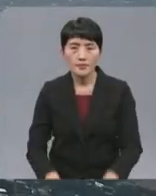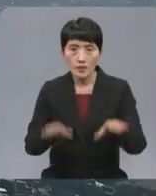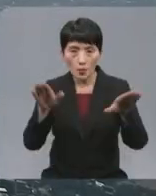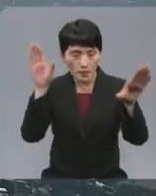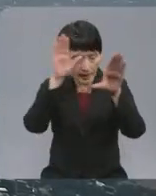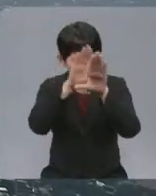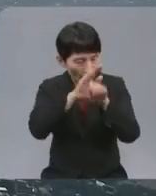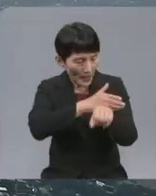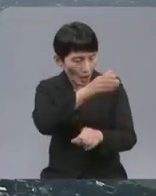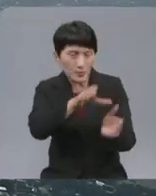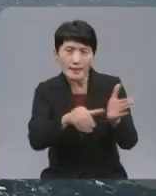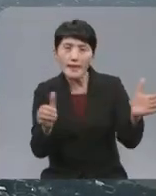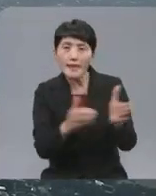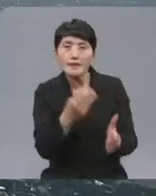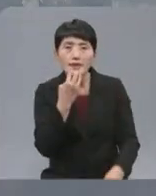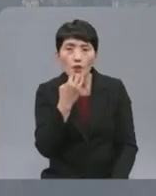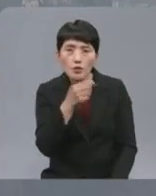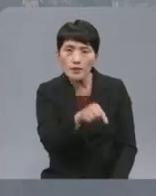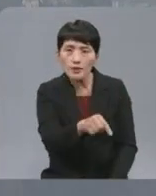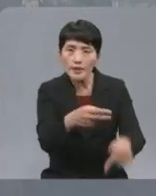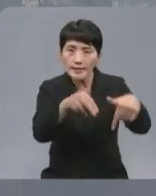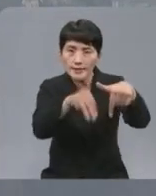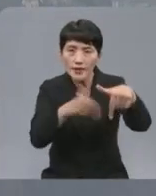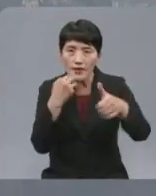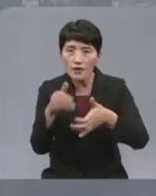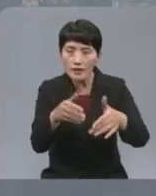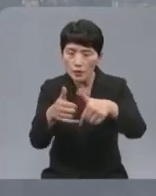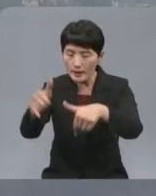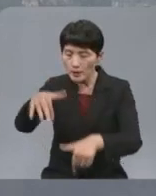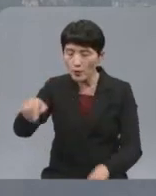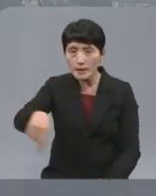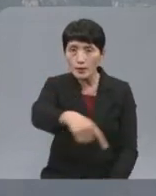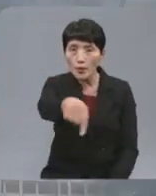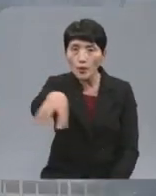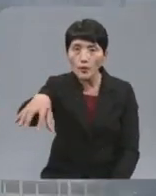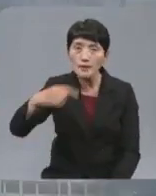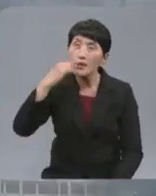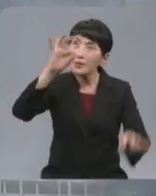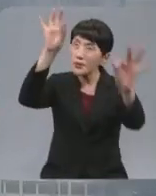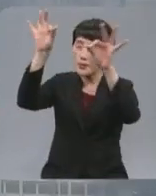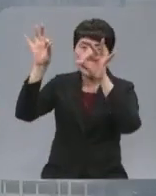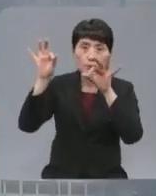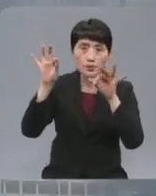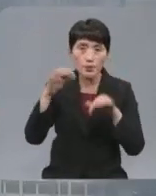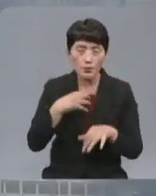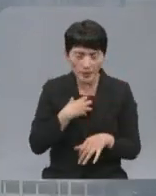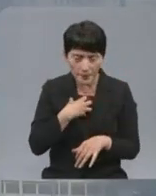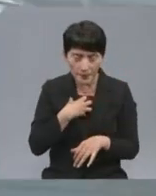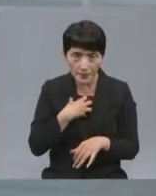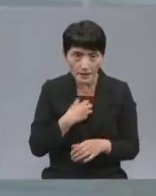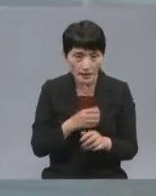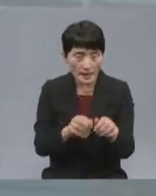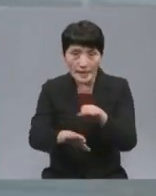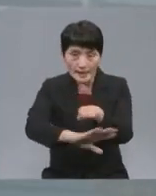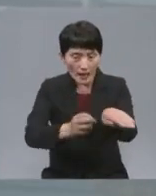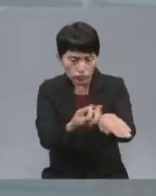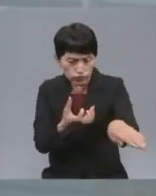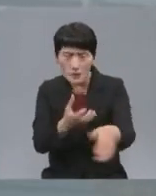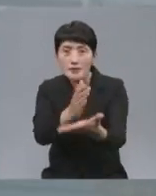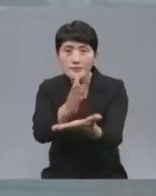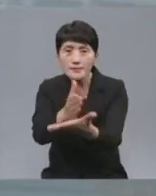6 февраля высокая концентрация микро пыли в воздухе сохраняется в Столичном регионе и